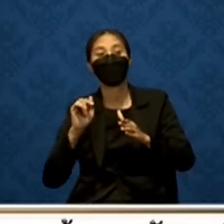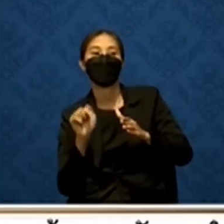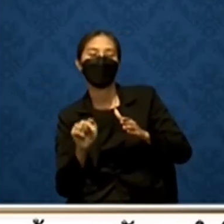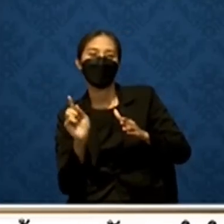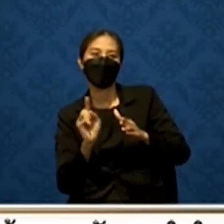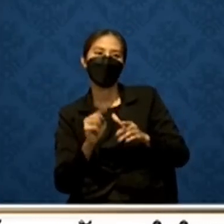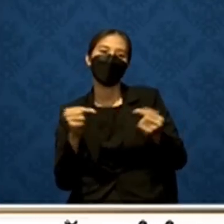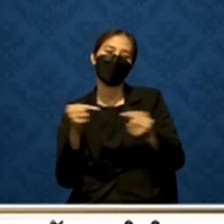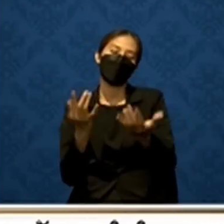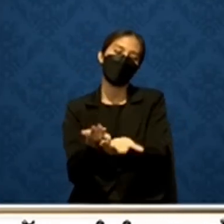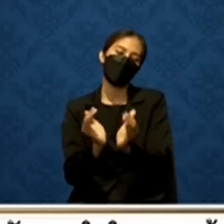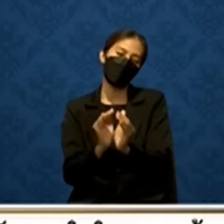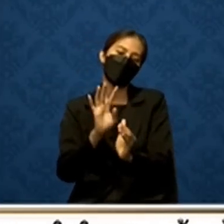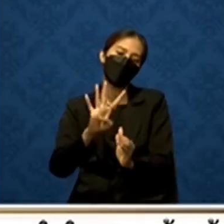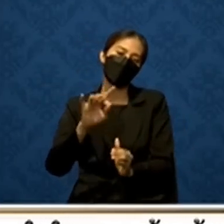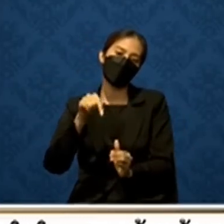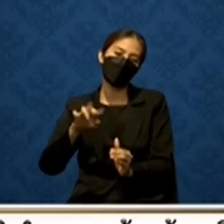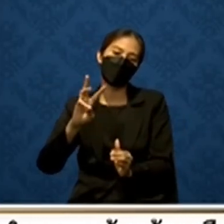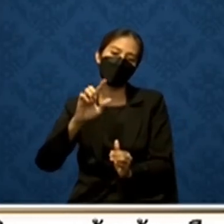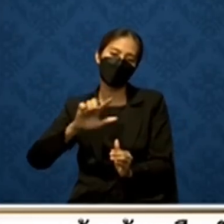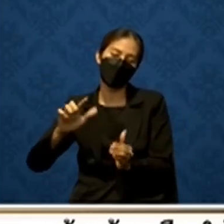บครบครัวทั้หมด 4.6 ล้านครอบครั